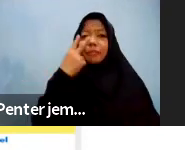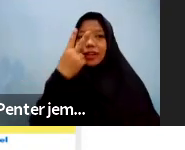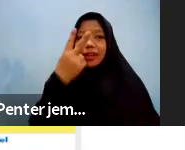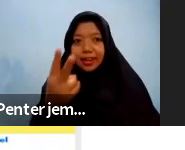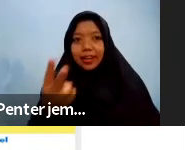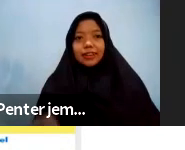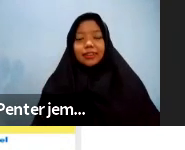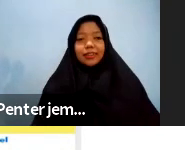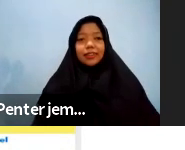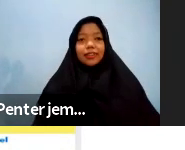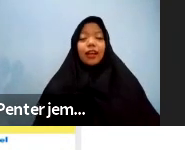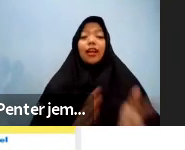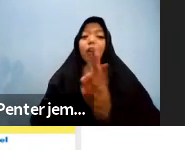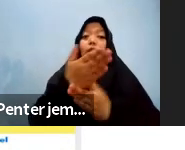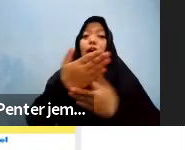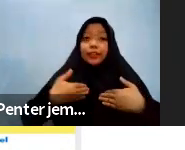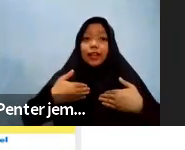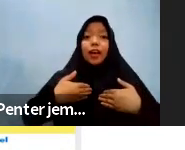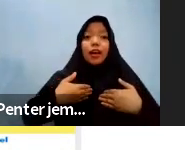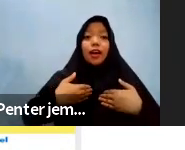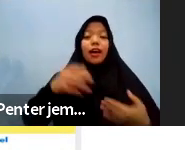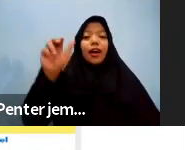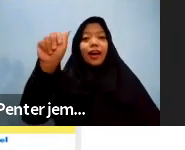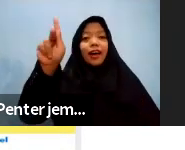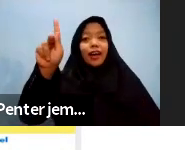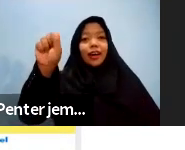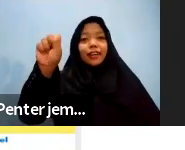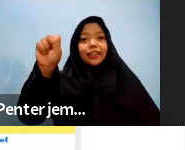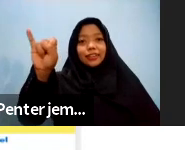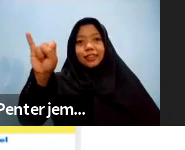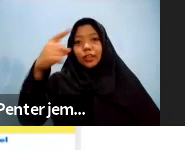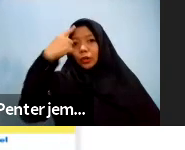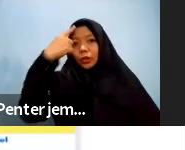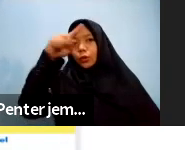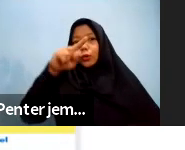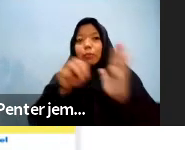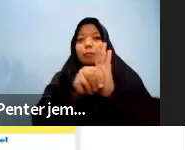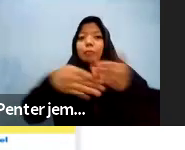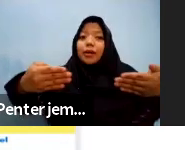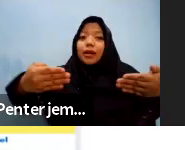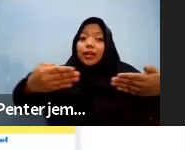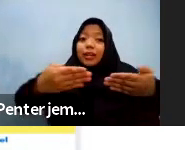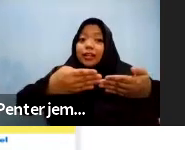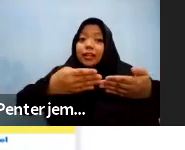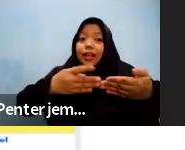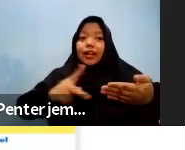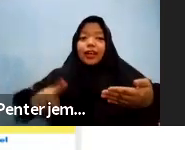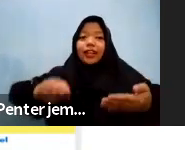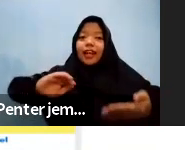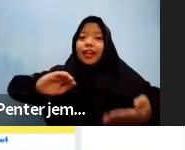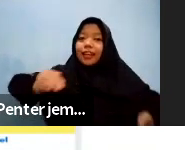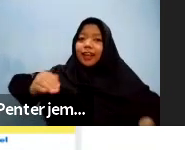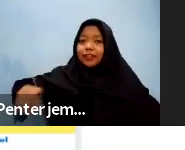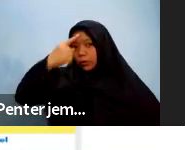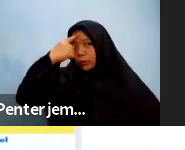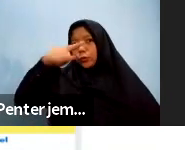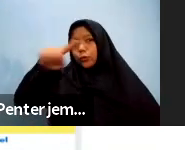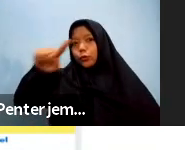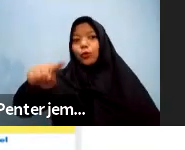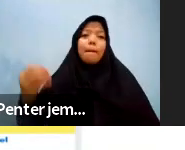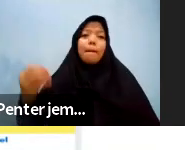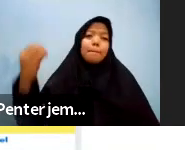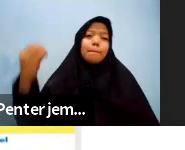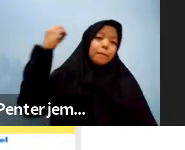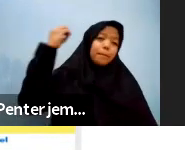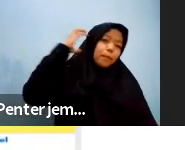ada model aksi aku kenal suara itu ini memperkenalkan kepada anak didik kita untuk mengenalkan bunyi bunyi